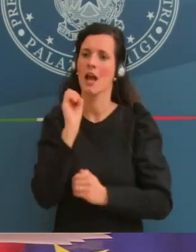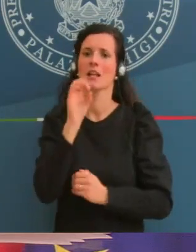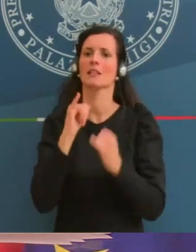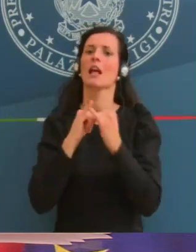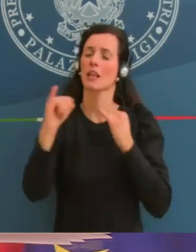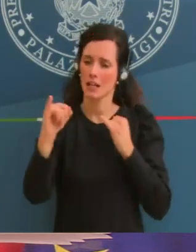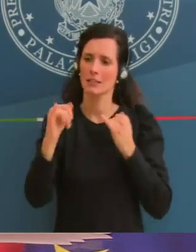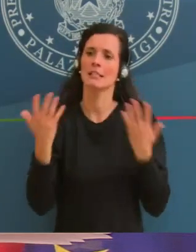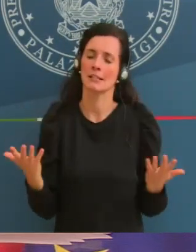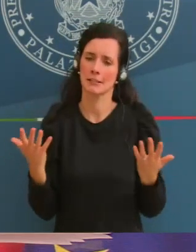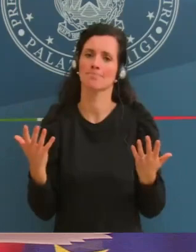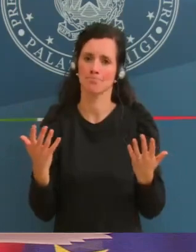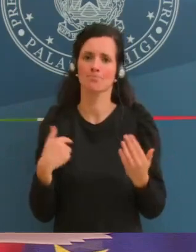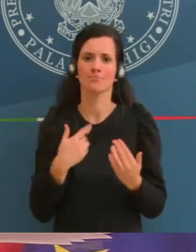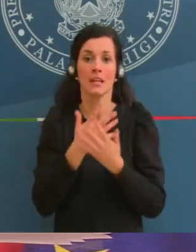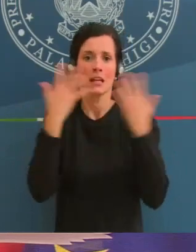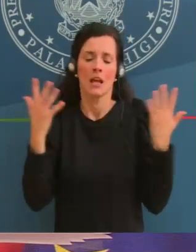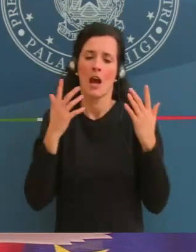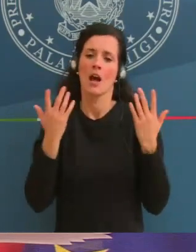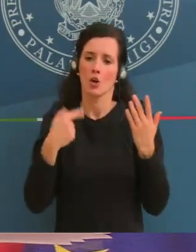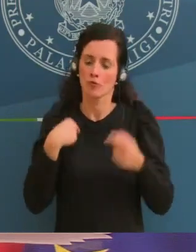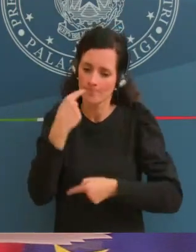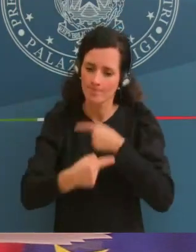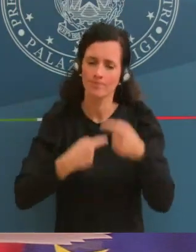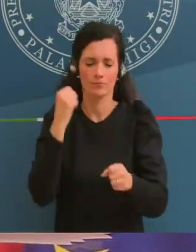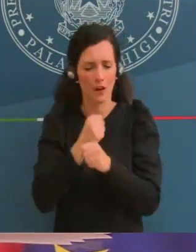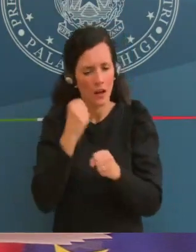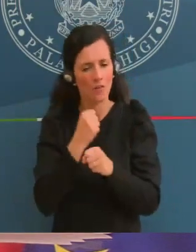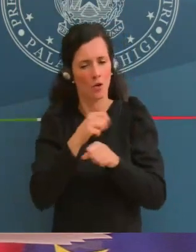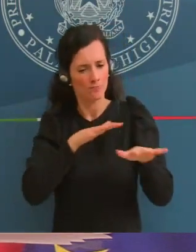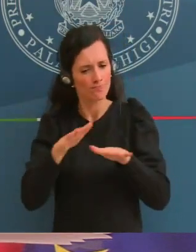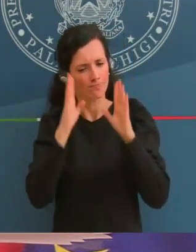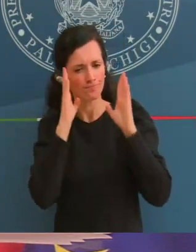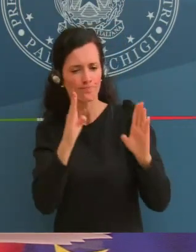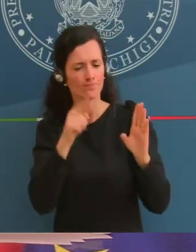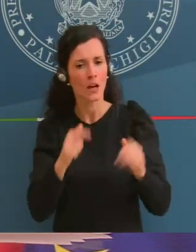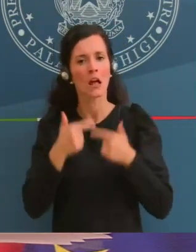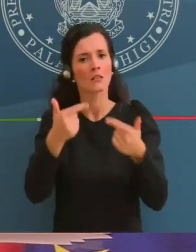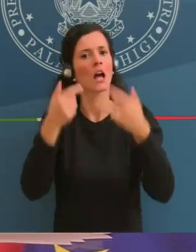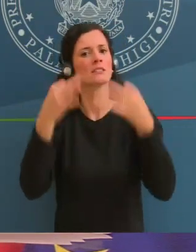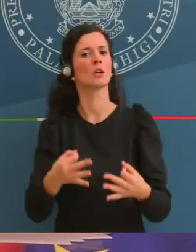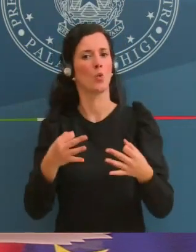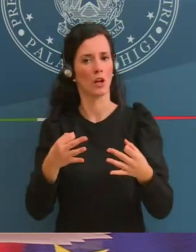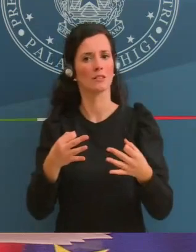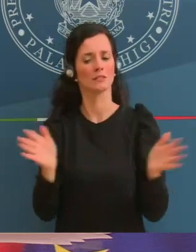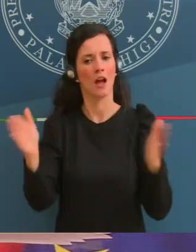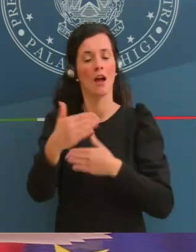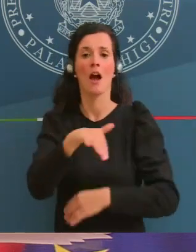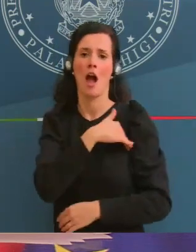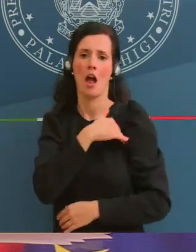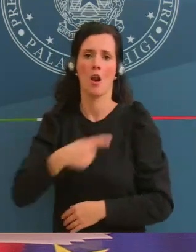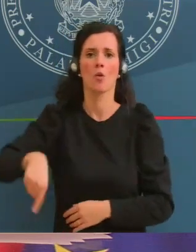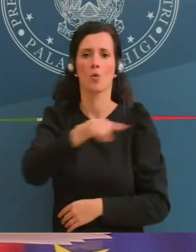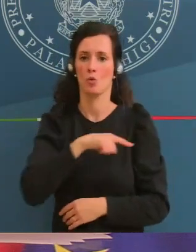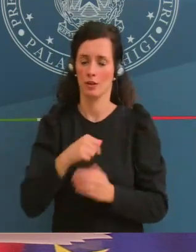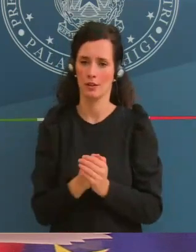ragazzi attenzione non ci preoccupiamo tanto abbiamo fatto tanto lavoro nelle scuole quindi da questo punto di vista crediamo